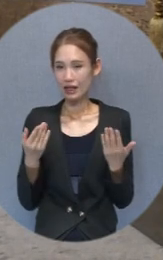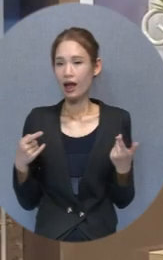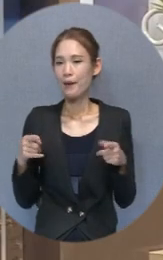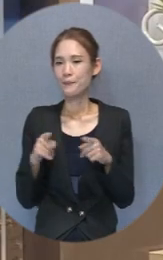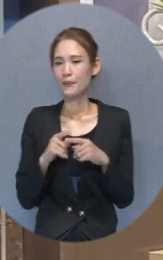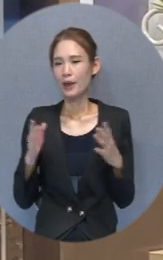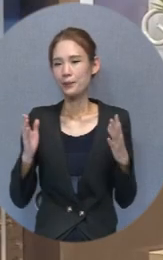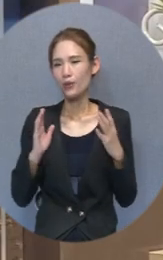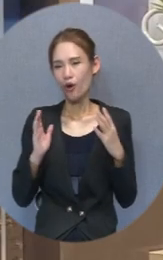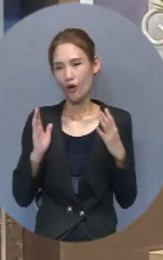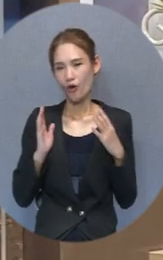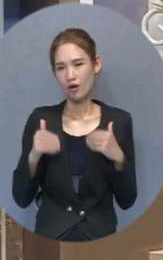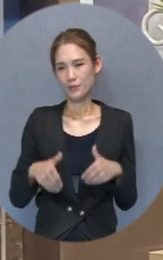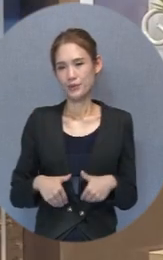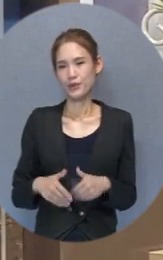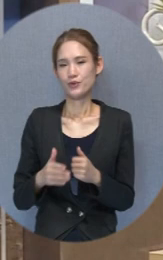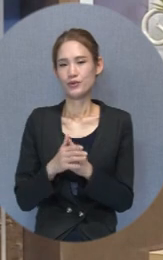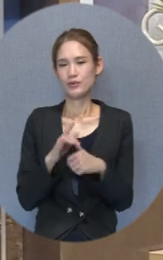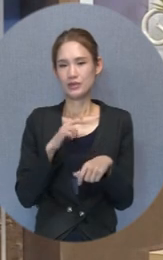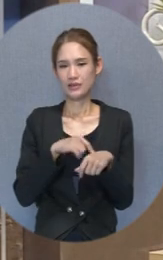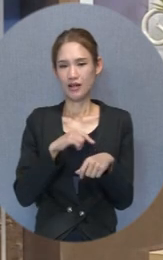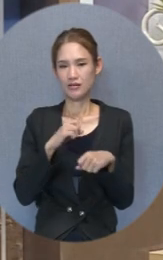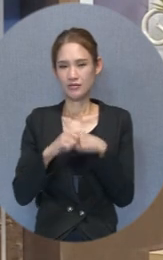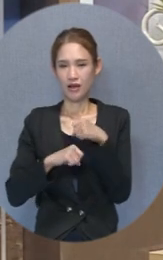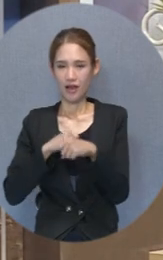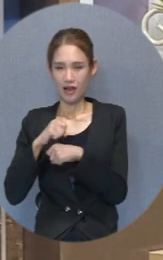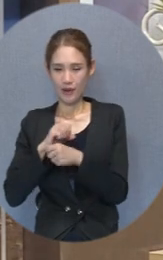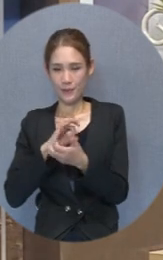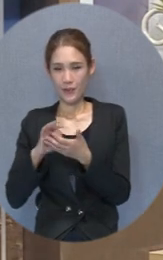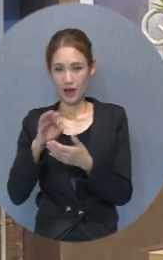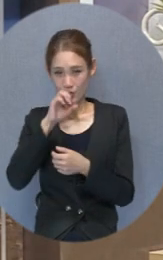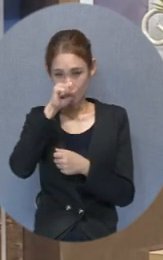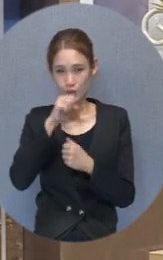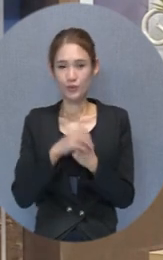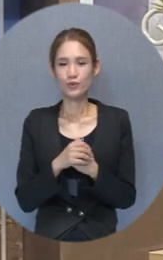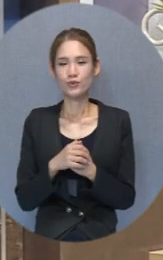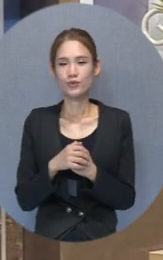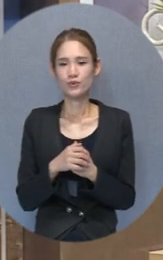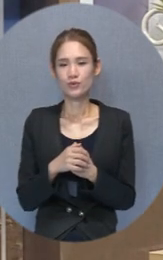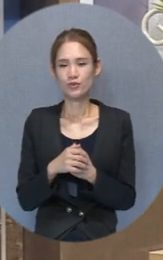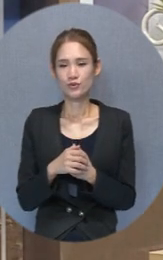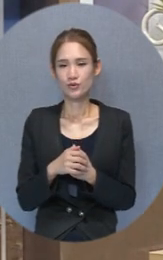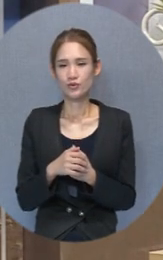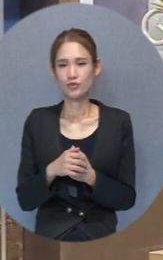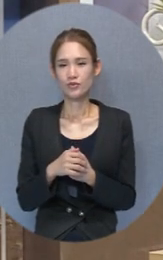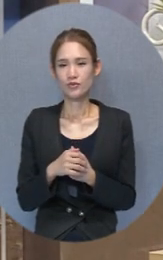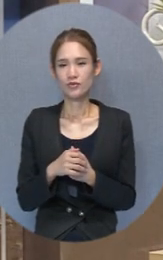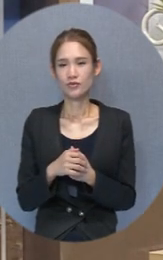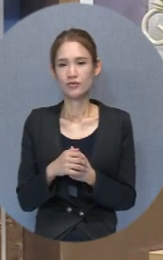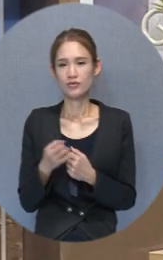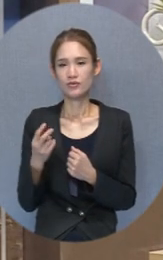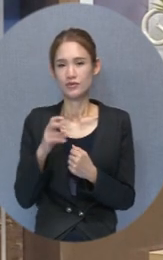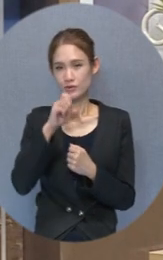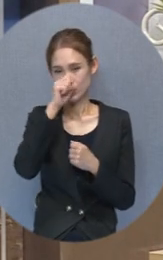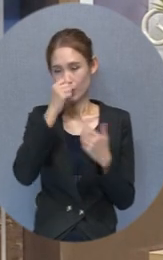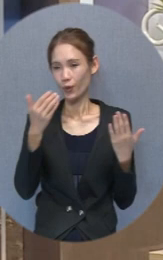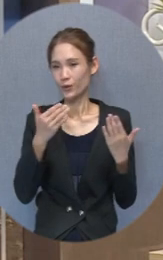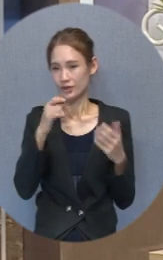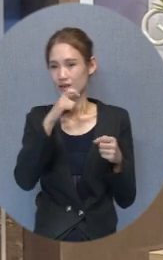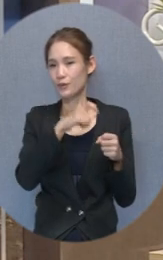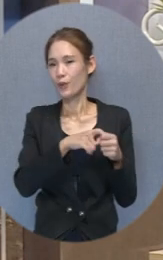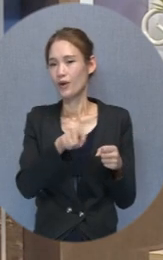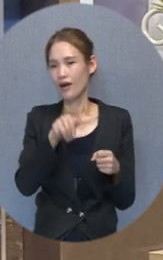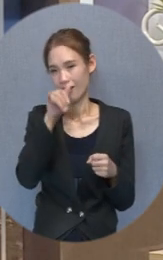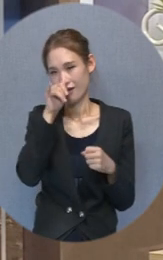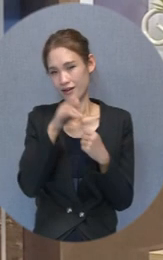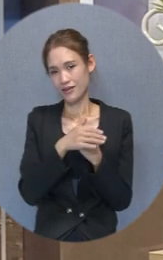함께 병행을 해야 되기 때문에 시간을 자유롭게 쓸 수 있다는 네. 장점도 있고 네. 네, 해서 그리고 또 좋은 일을 하는 거기 때문에